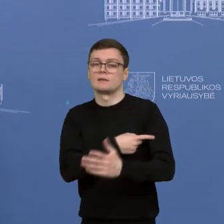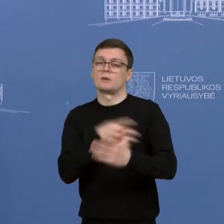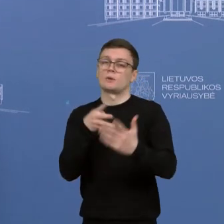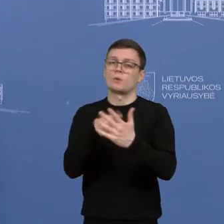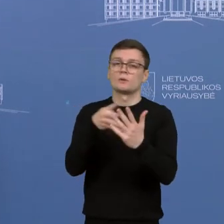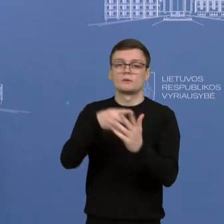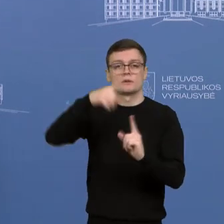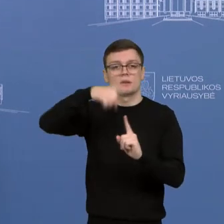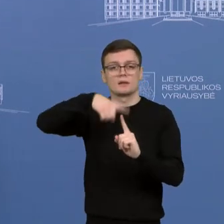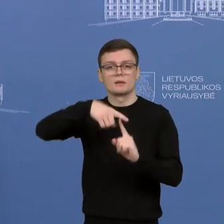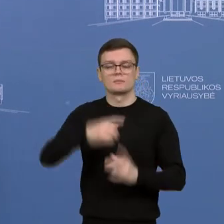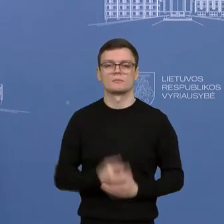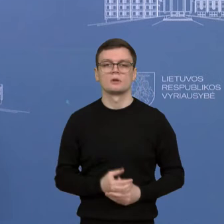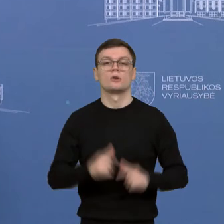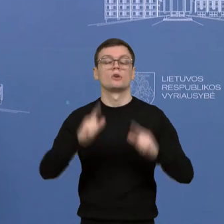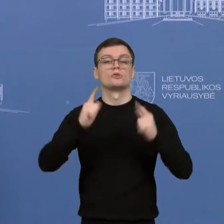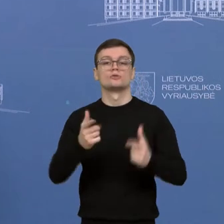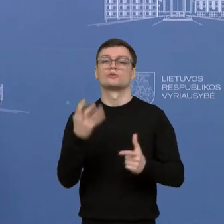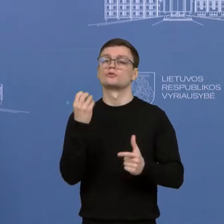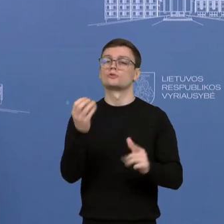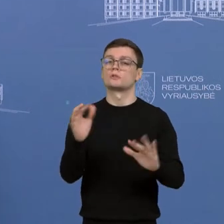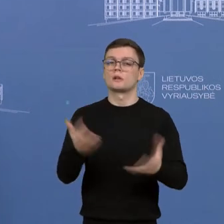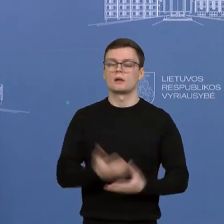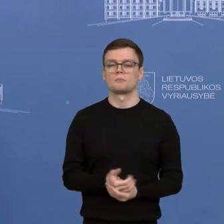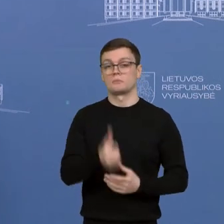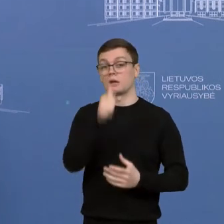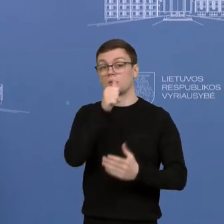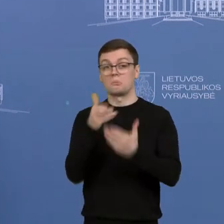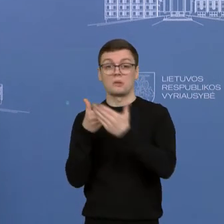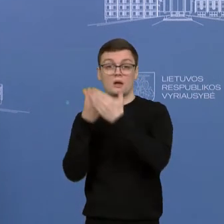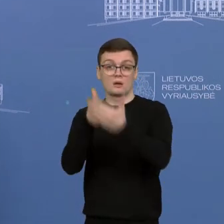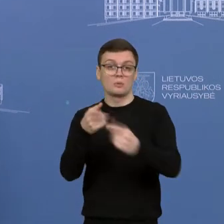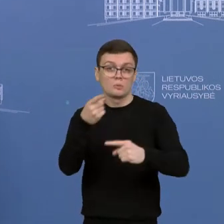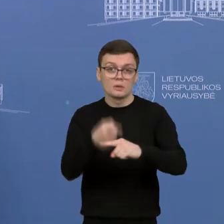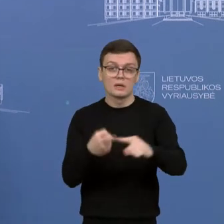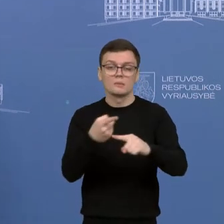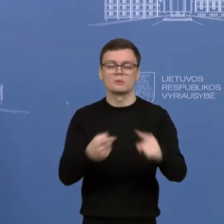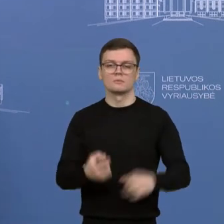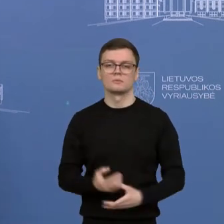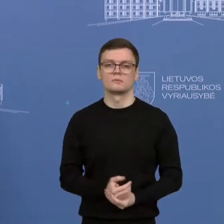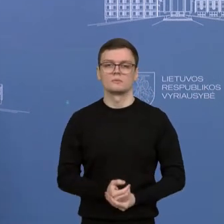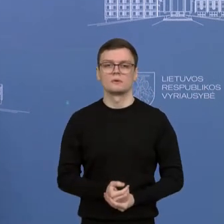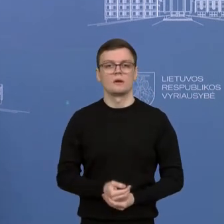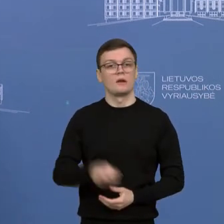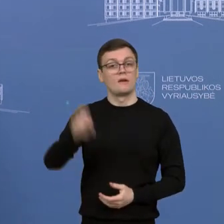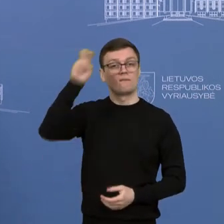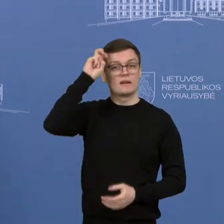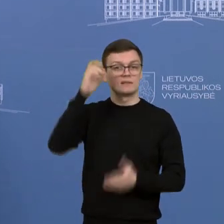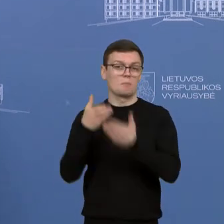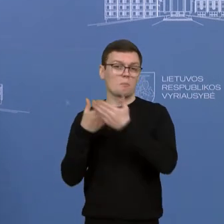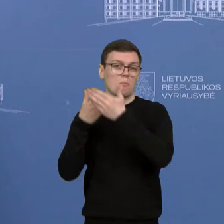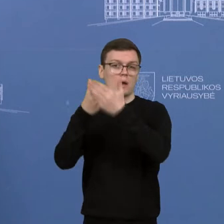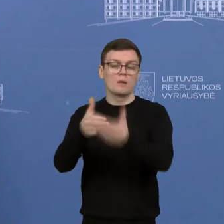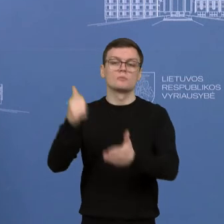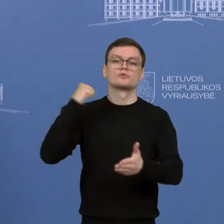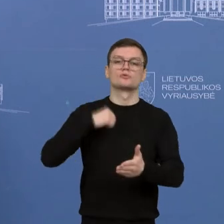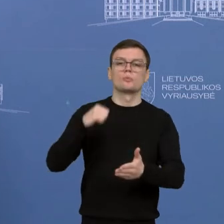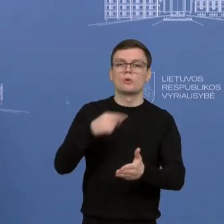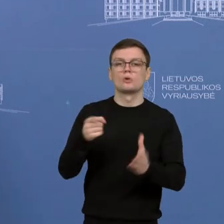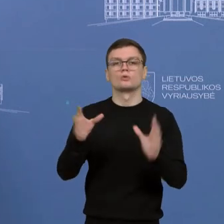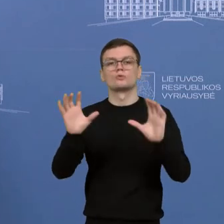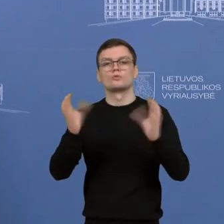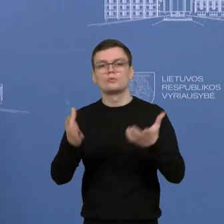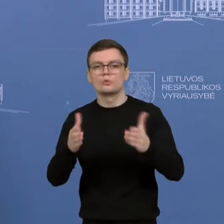Taip pat, kas dar yra numatoma iš paramos priemonių, tai yra valstybės parama gyventojų dujinių